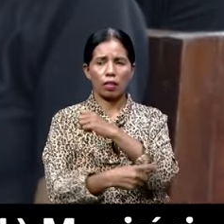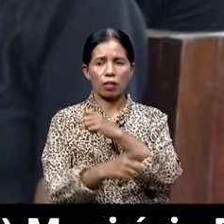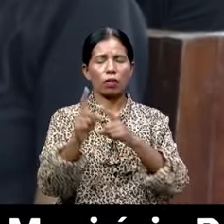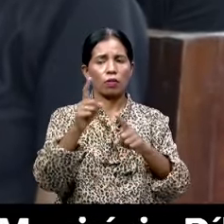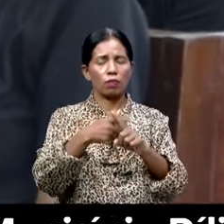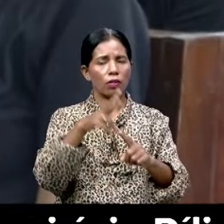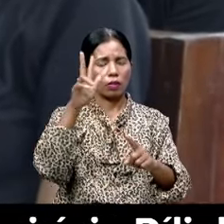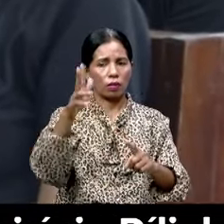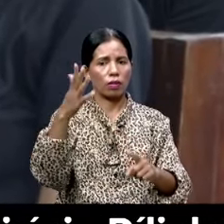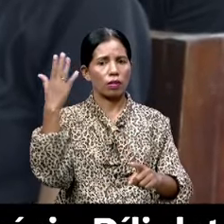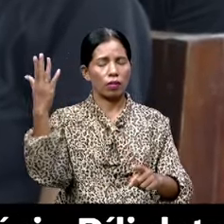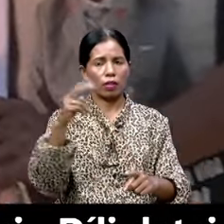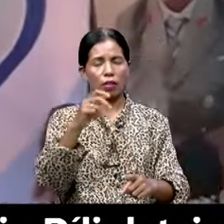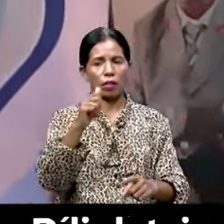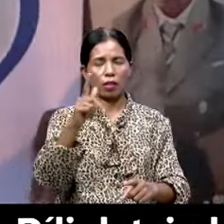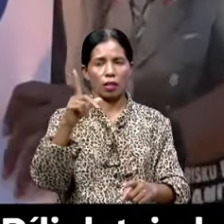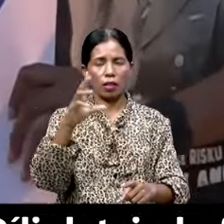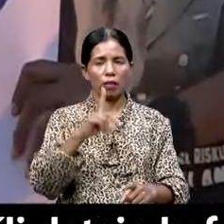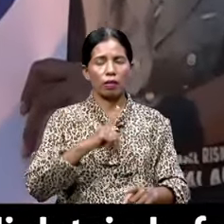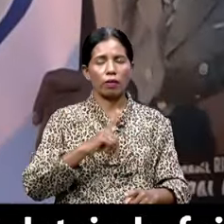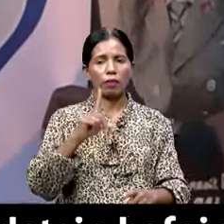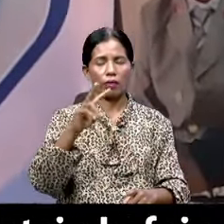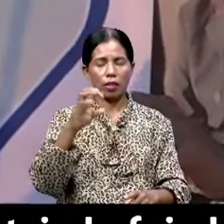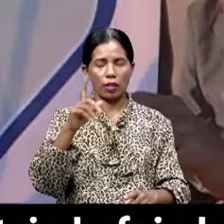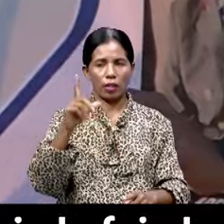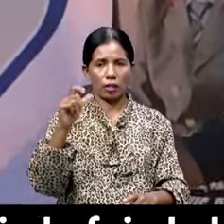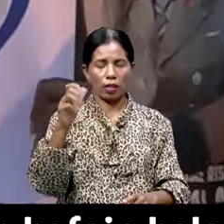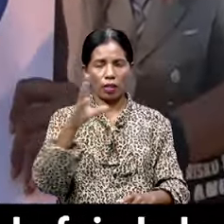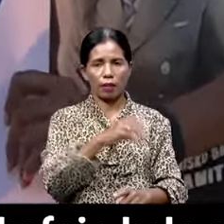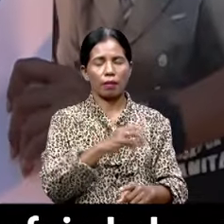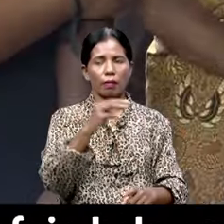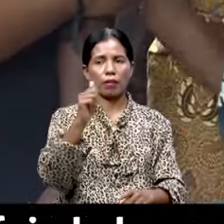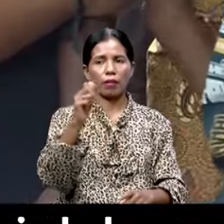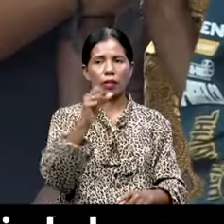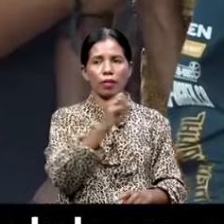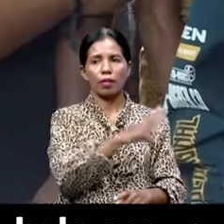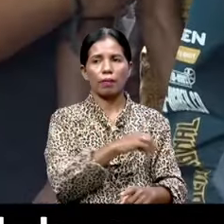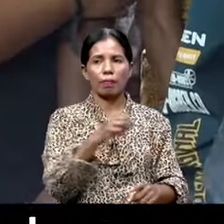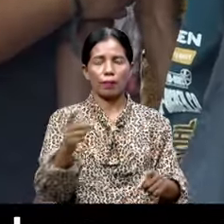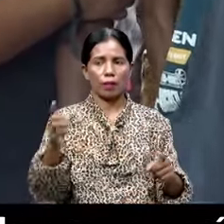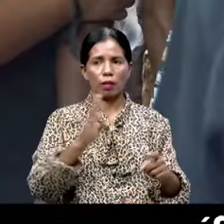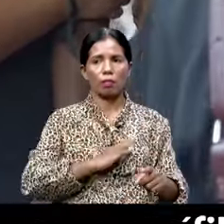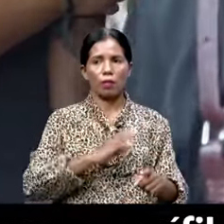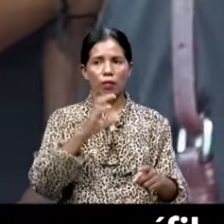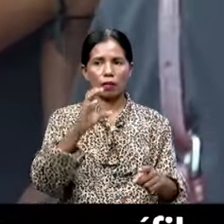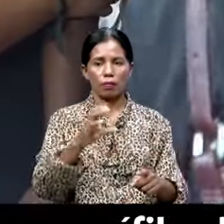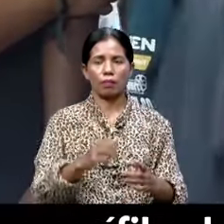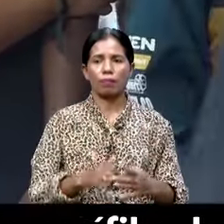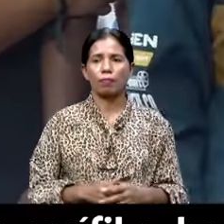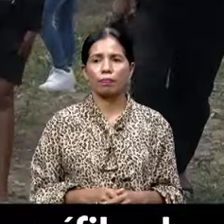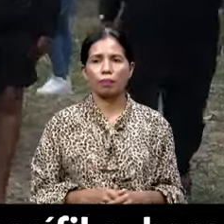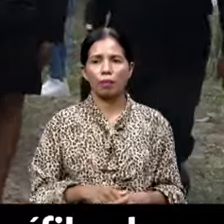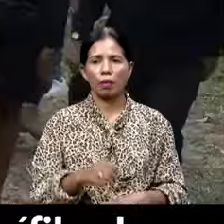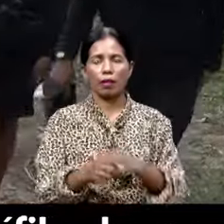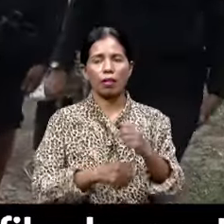tolu ia nangala venilale no kontinua kastigo ia markas kopasus baukau flamboyan. Ia